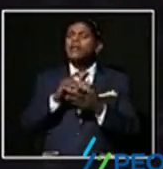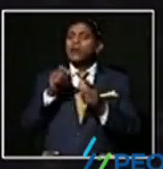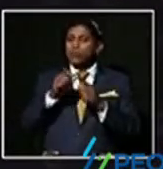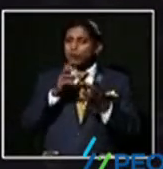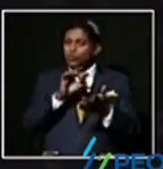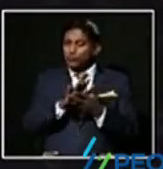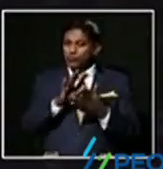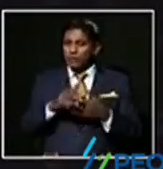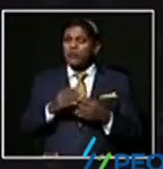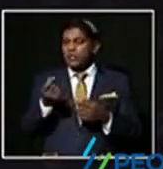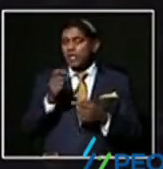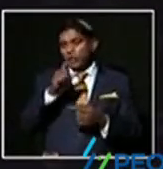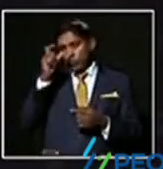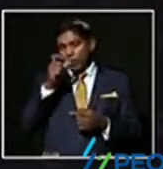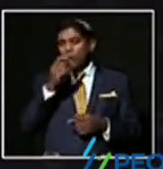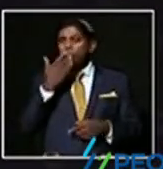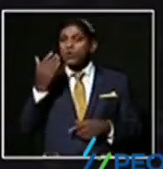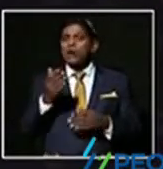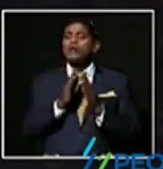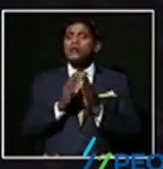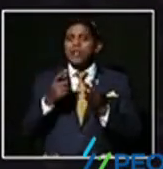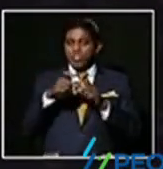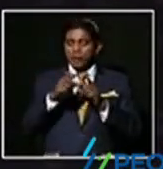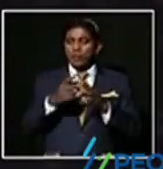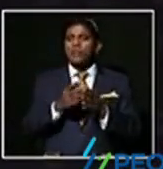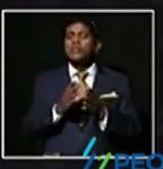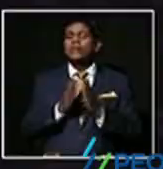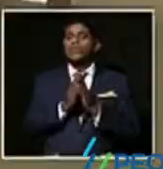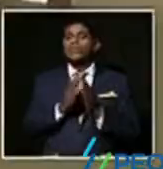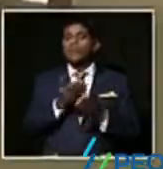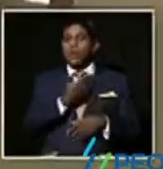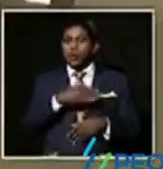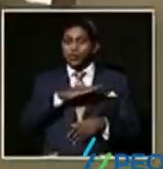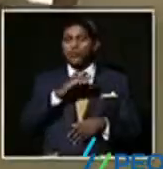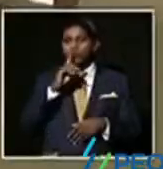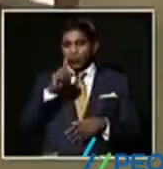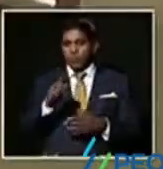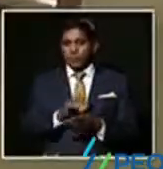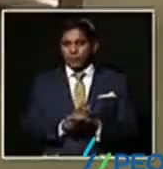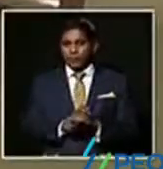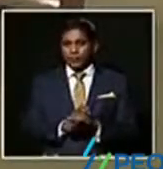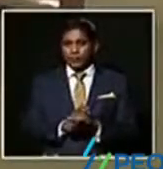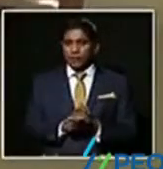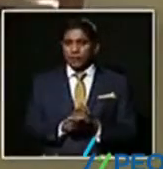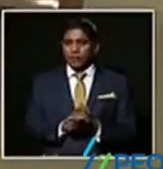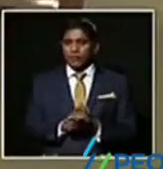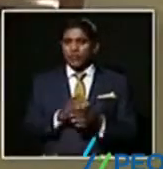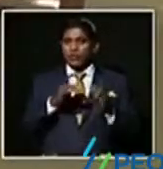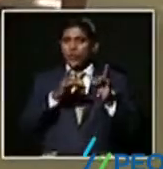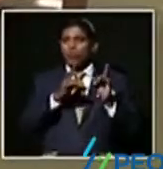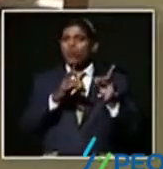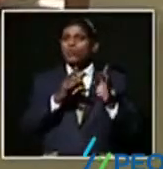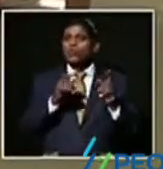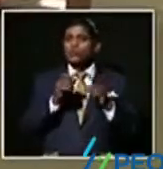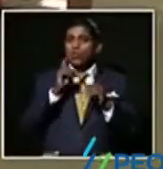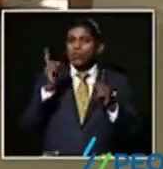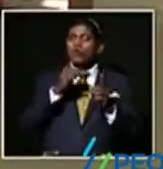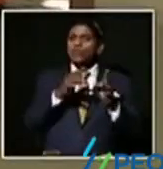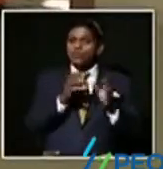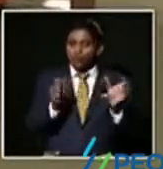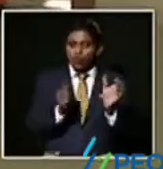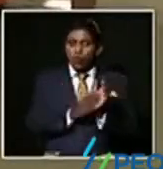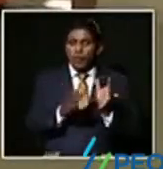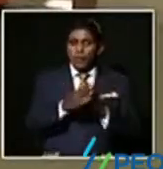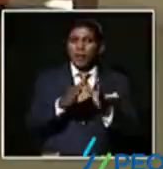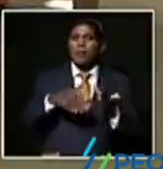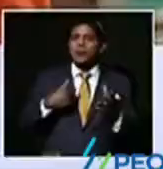වැවේ ධම්මරතන හිමියන් අද යළි ප්‍රකාශ කළා. පොසොන් කමිටුවේ අවසන් රැස්වීම අද පැවැත්වුණේ කමිටුවේ සභාපති